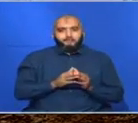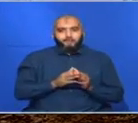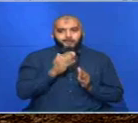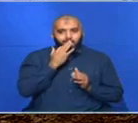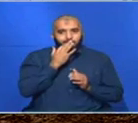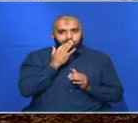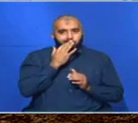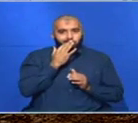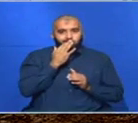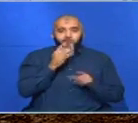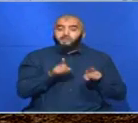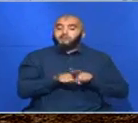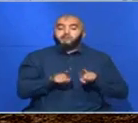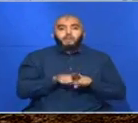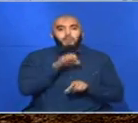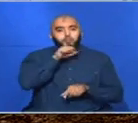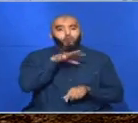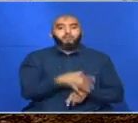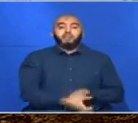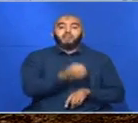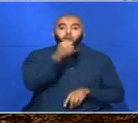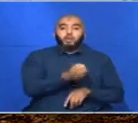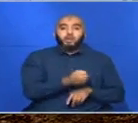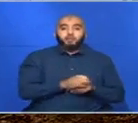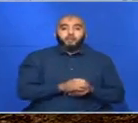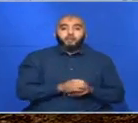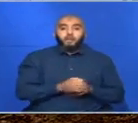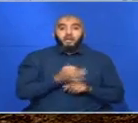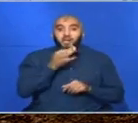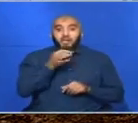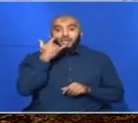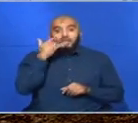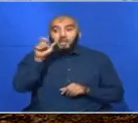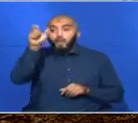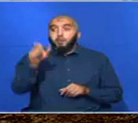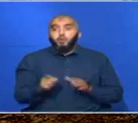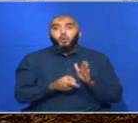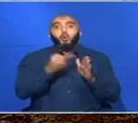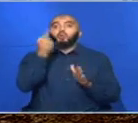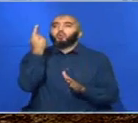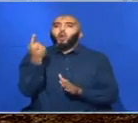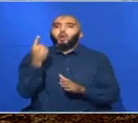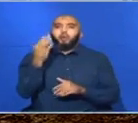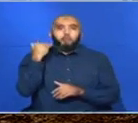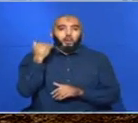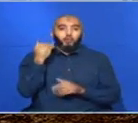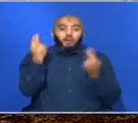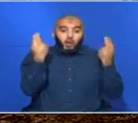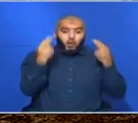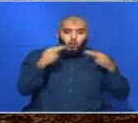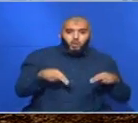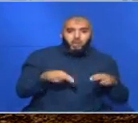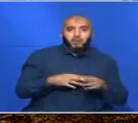والنبي عليه الصلاه والسلام قال خاليها فهو وحده في جوف الليل ليس هناك